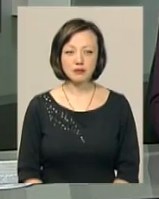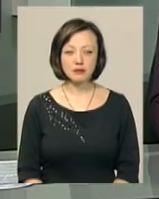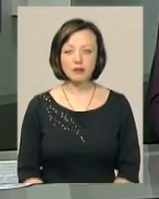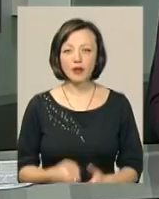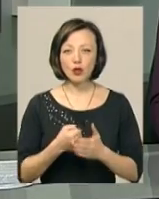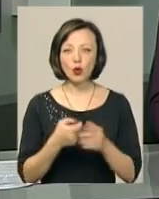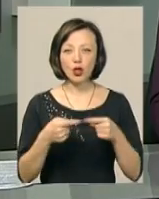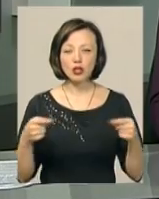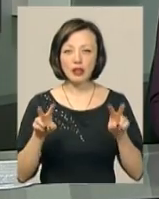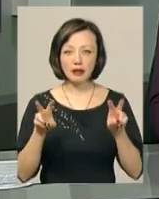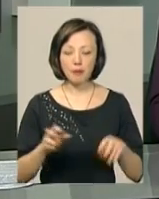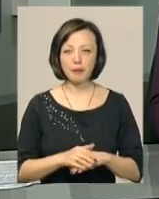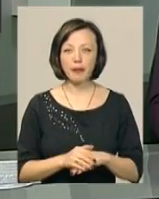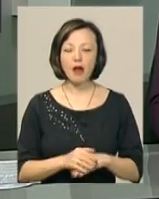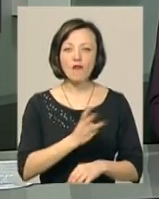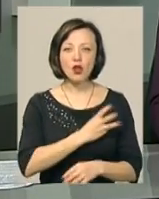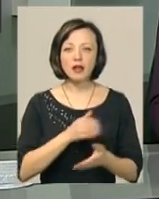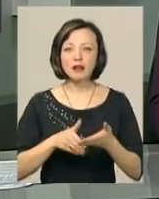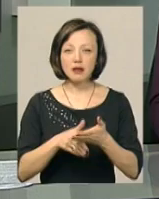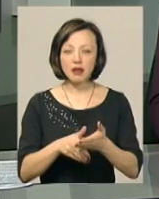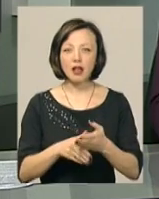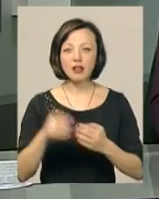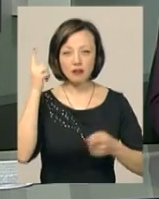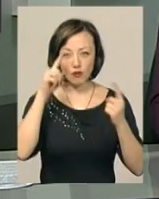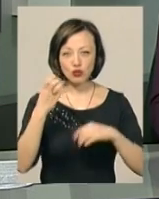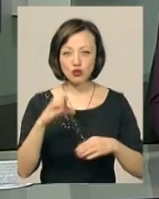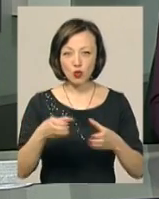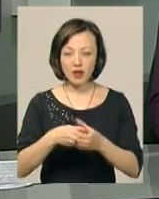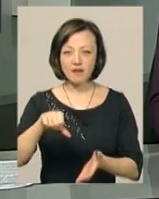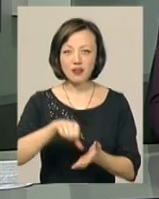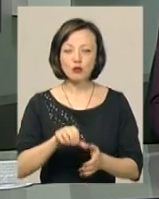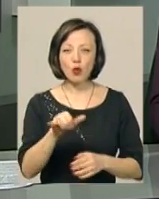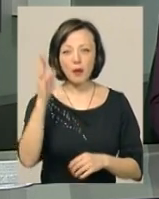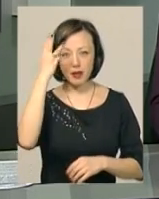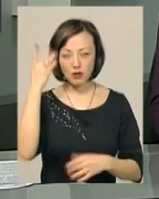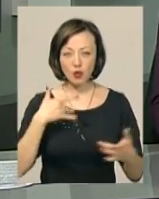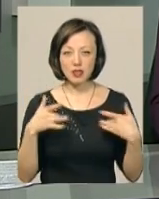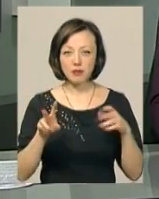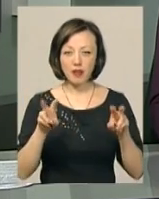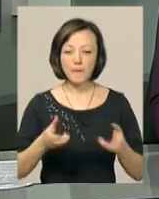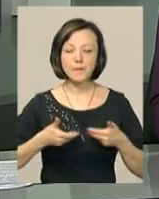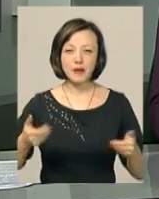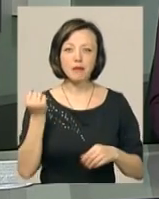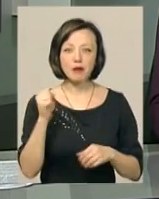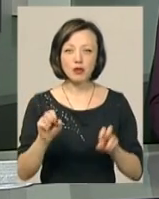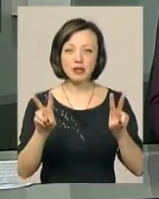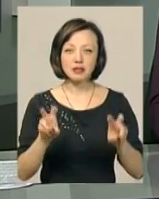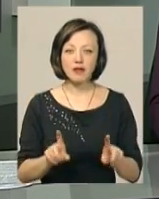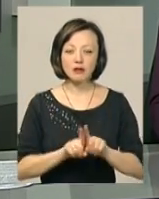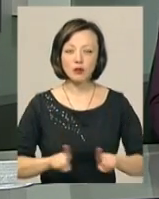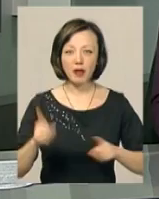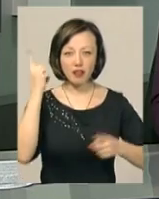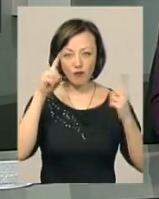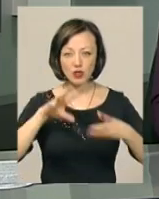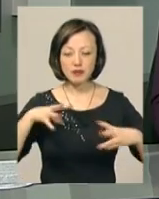До інших тем. Волонтери Творчої сотні «Рух до перемоги» виступили у Хмельницькому. Концерт під назвою «Ми переможемо» назвали своєрідним